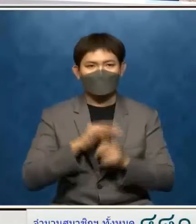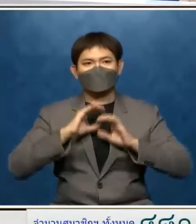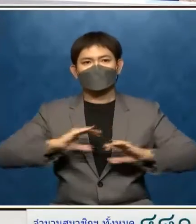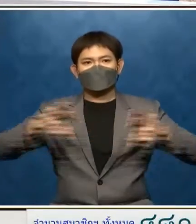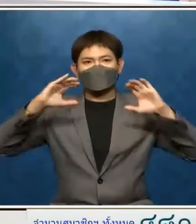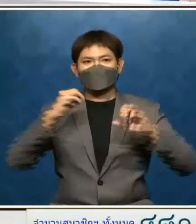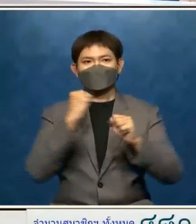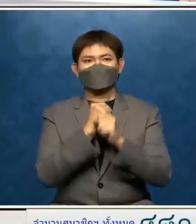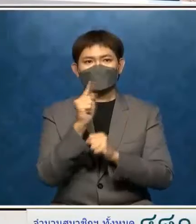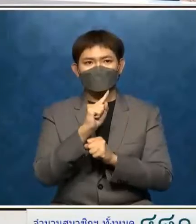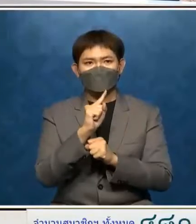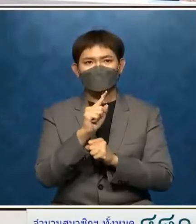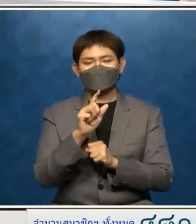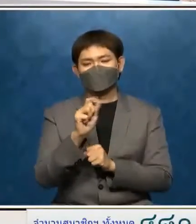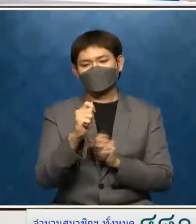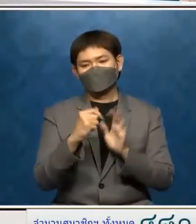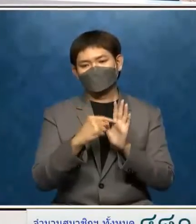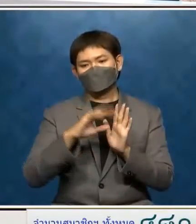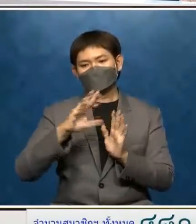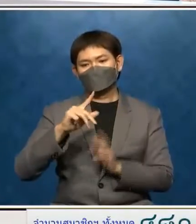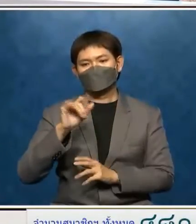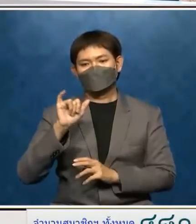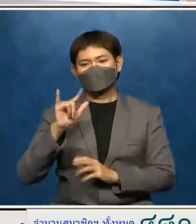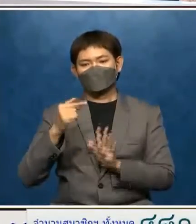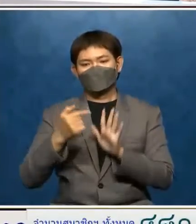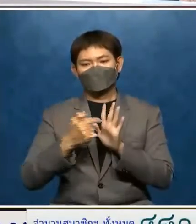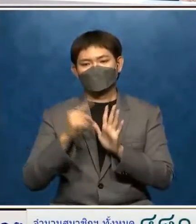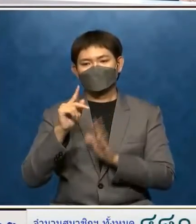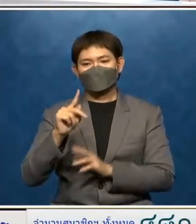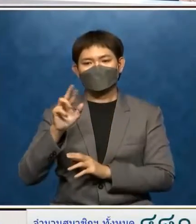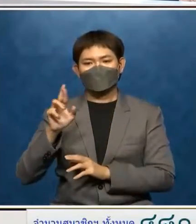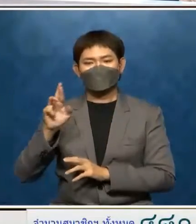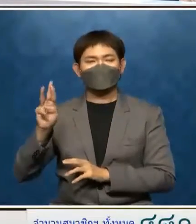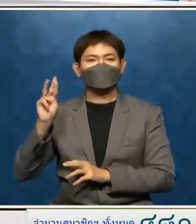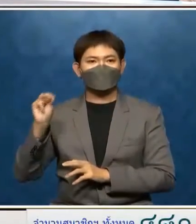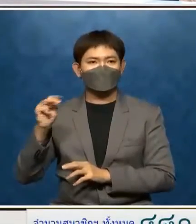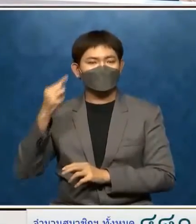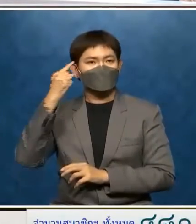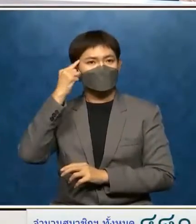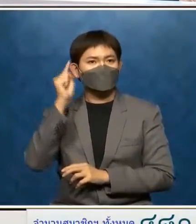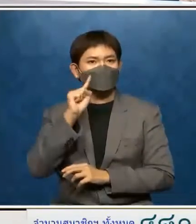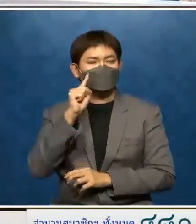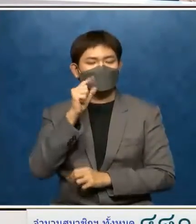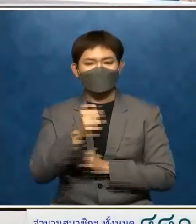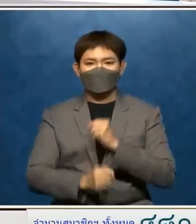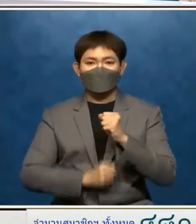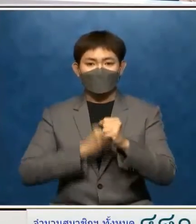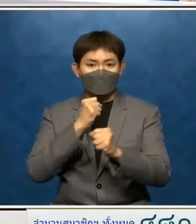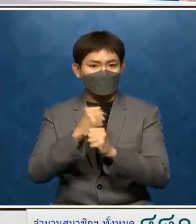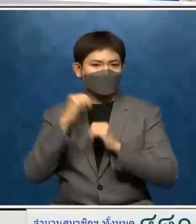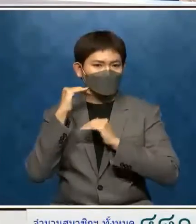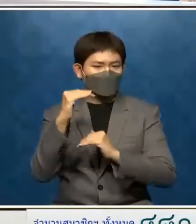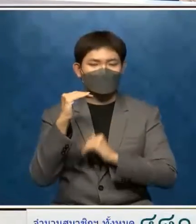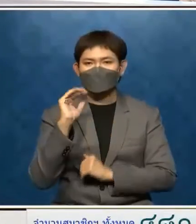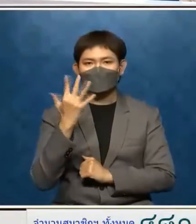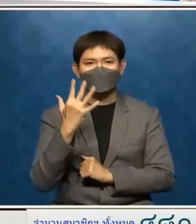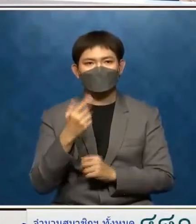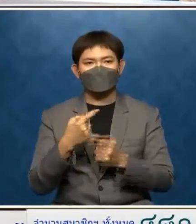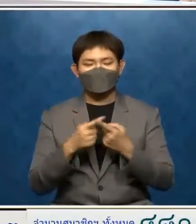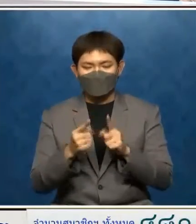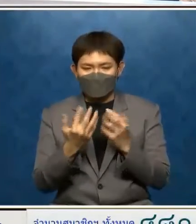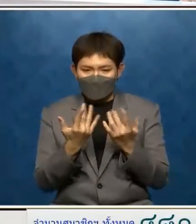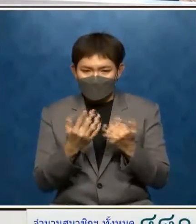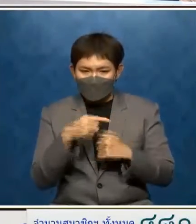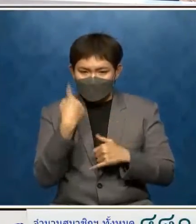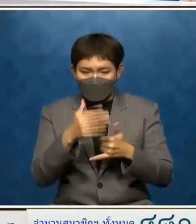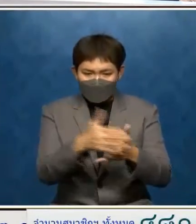ดีอาชยากรรมและดีฉนความีความจำเป็นที่จะต้องไม่มีอายุความจนกว่าจะรู้ชตากรรมข